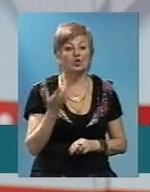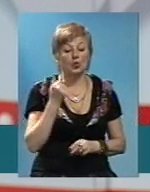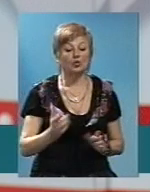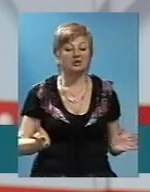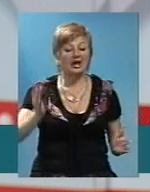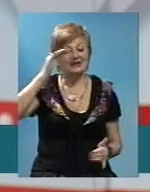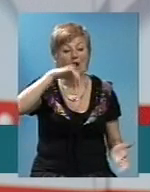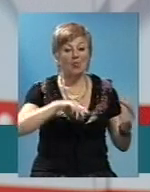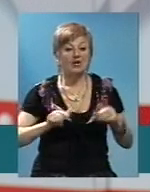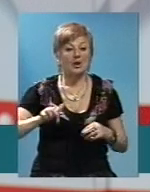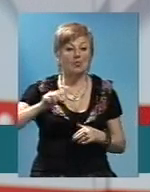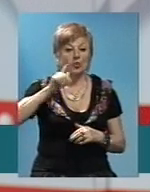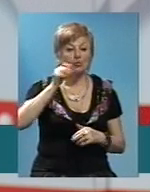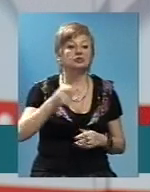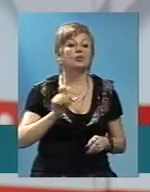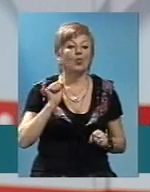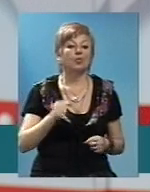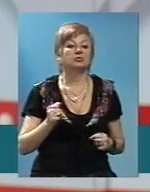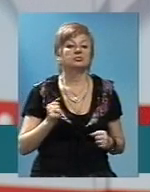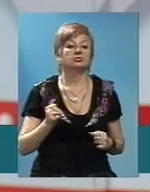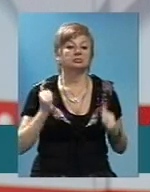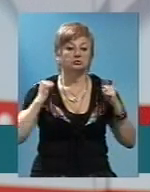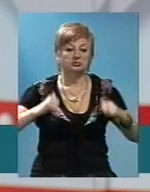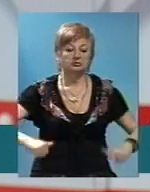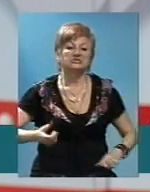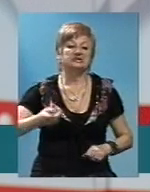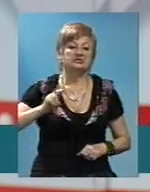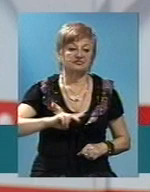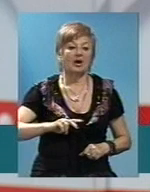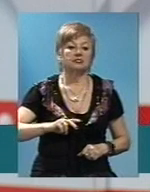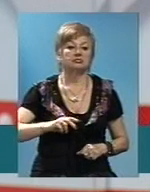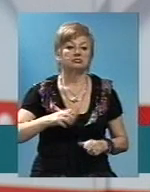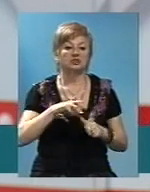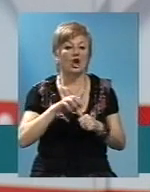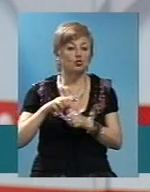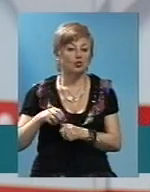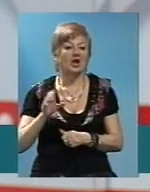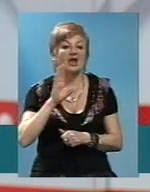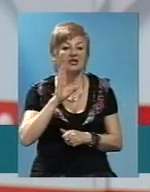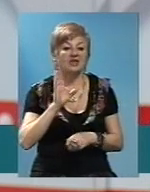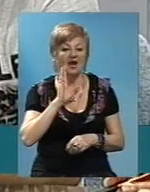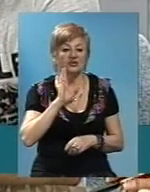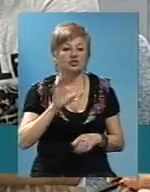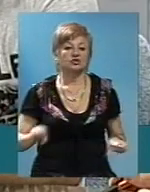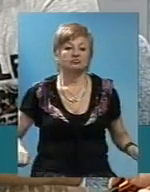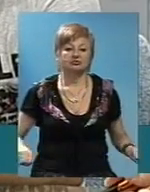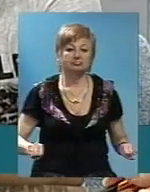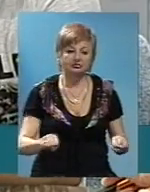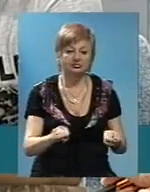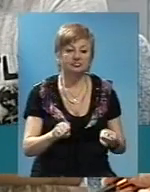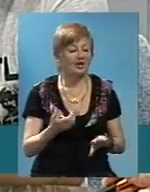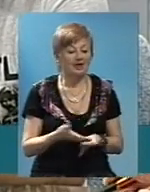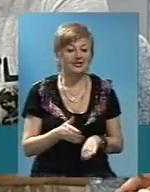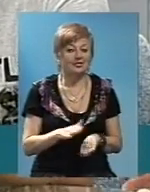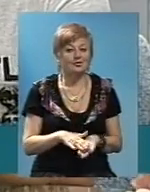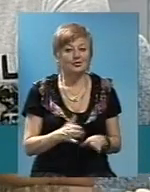Говерлу, Сергій тягнув, можна сказати, на собі два рюкзаки, два наплічники і ще двох дівчат за руки тягнув, бо це було достатньо важко. Я не